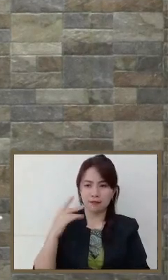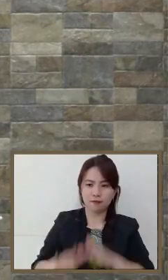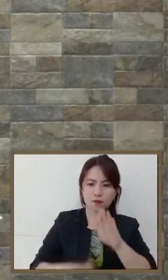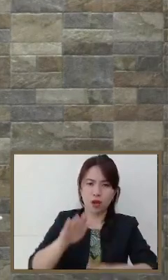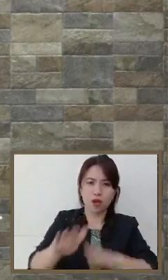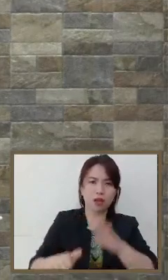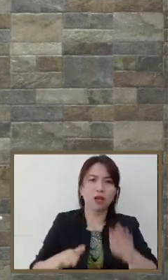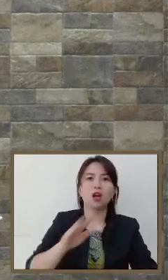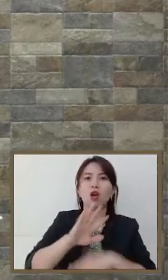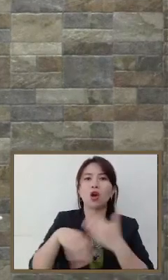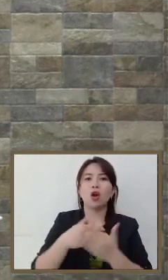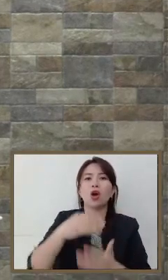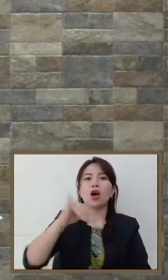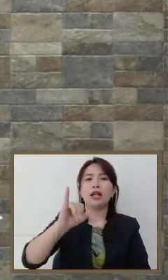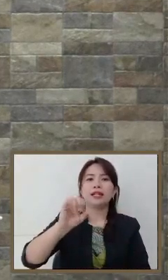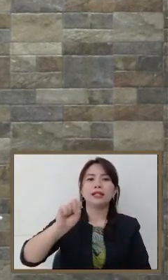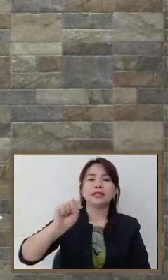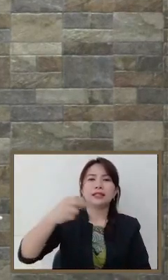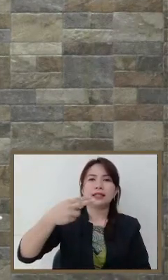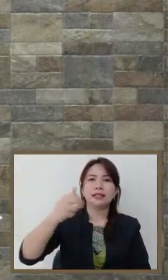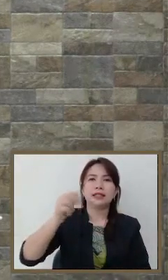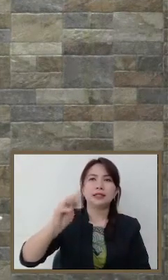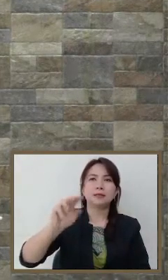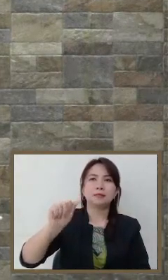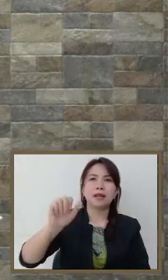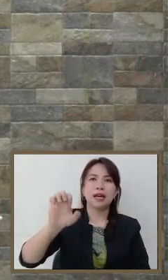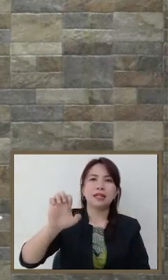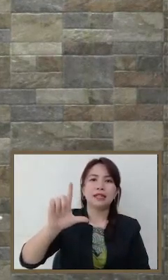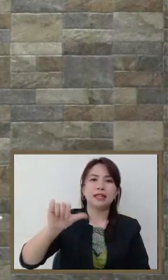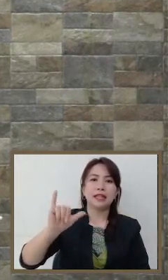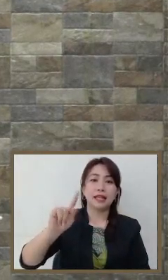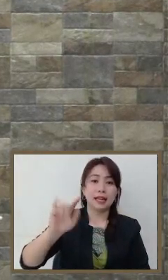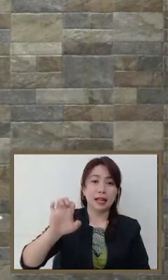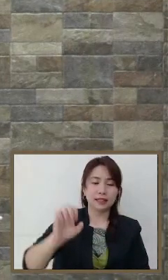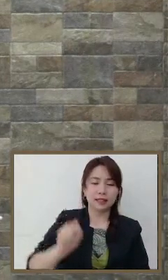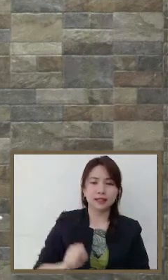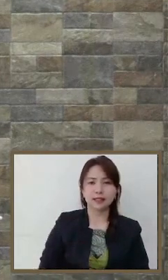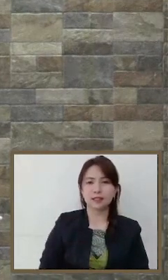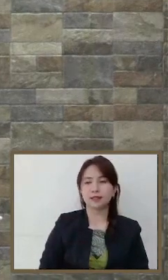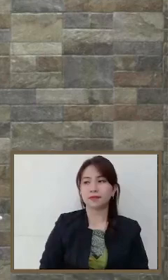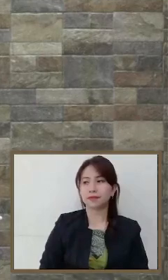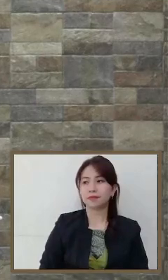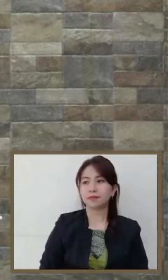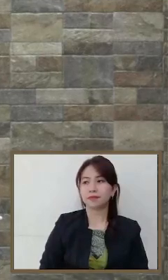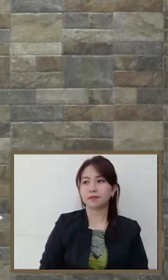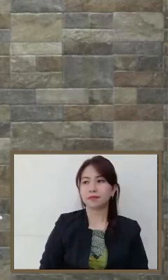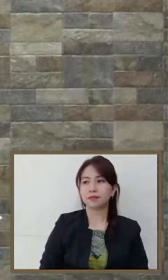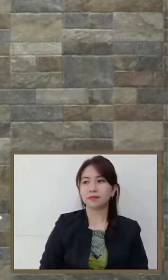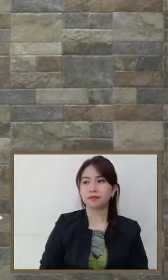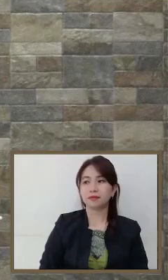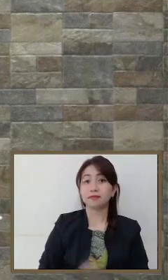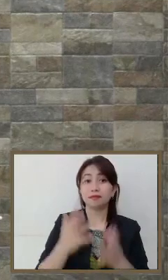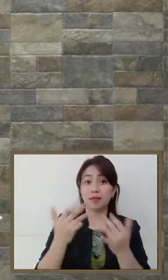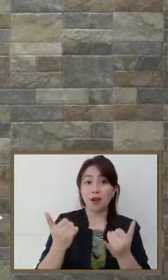ishmaelites ishmaelites mga kapatid naglalakad at Teka lang ibenta na lang natin kaya mapatay natin to